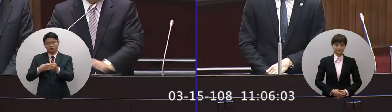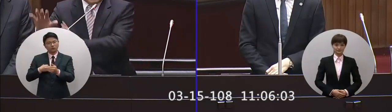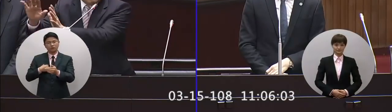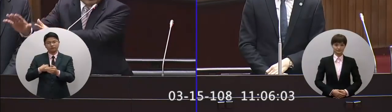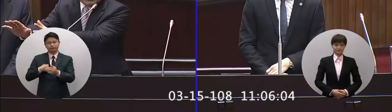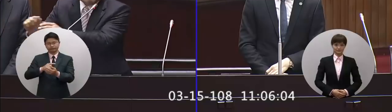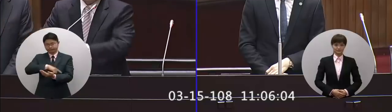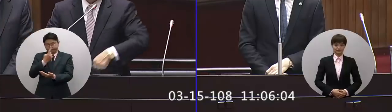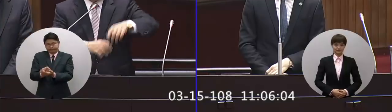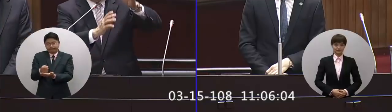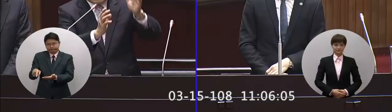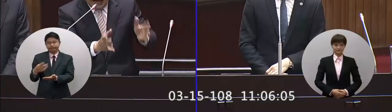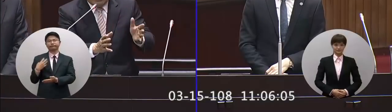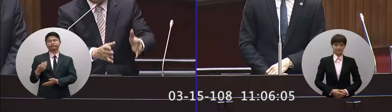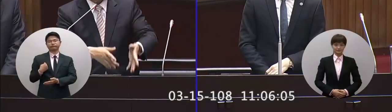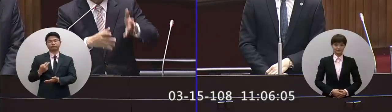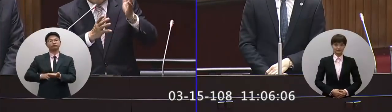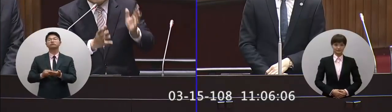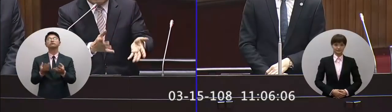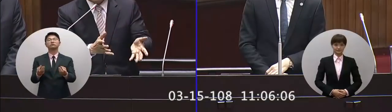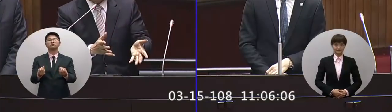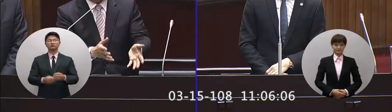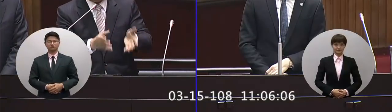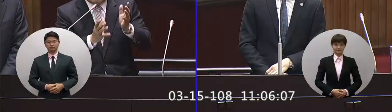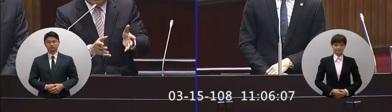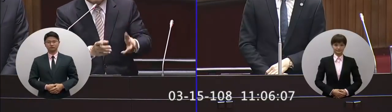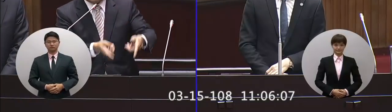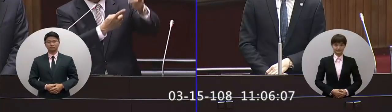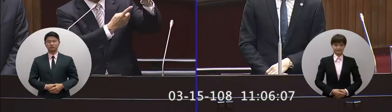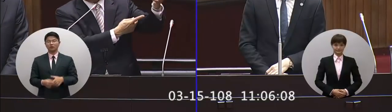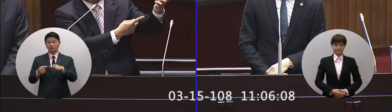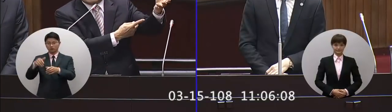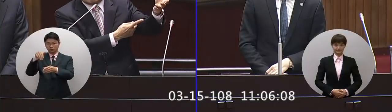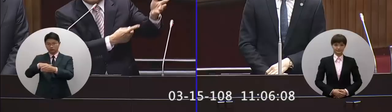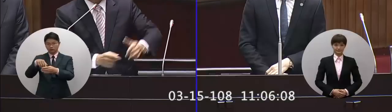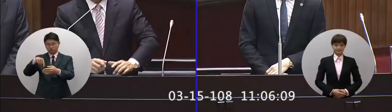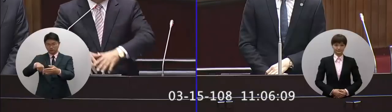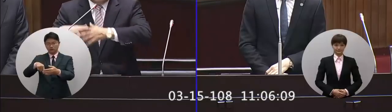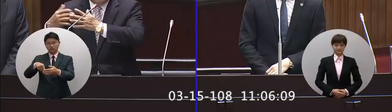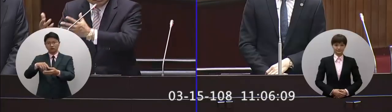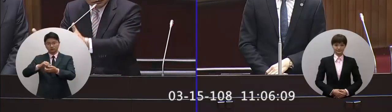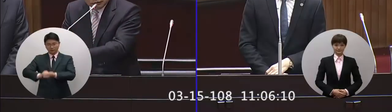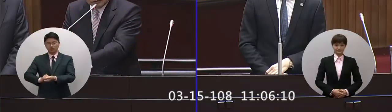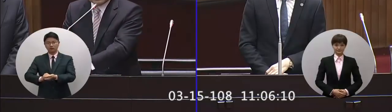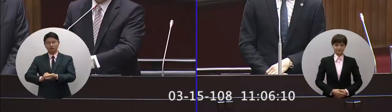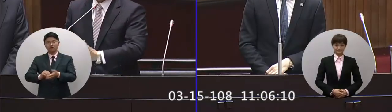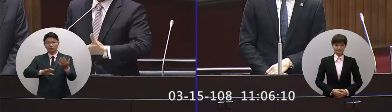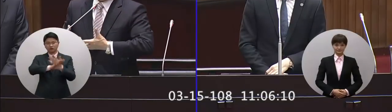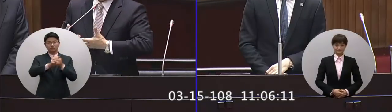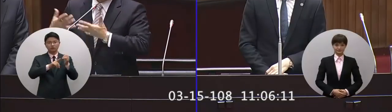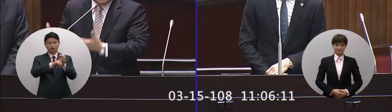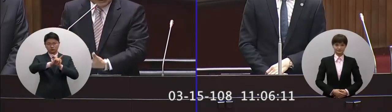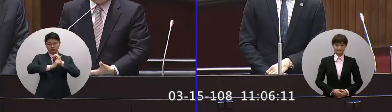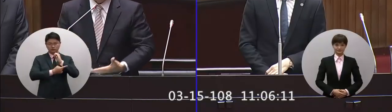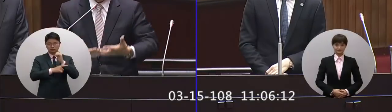听达这民法。但公道的结果嘛，讲爱去定专法，所以行